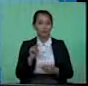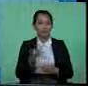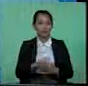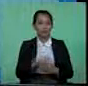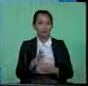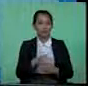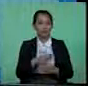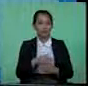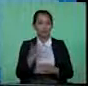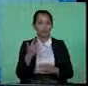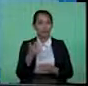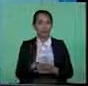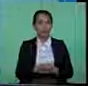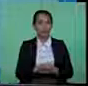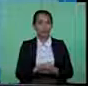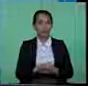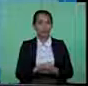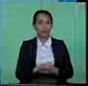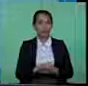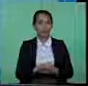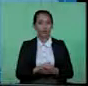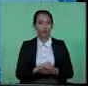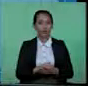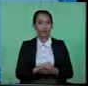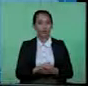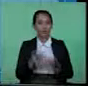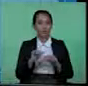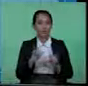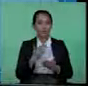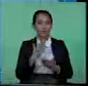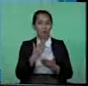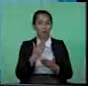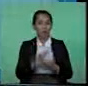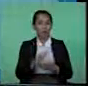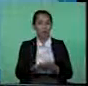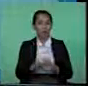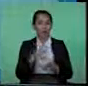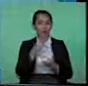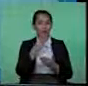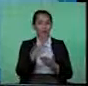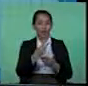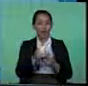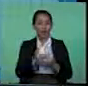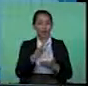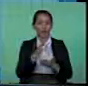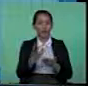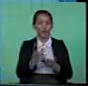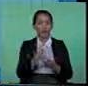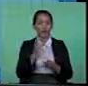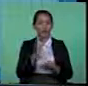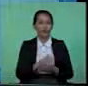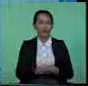bo'luv 5 harfli ifoda berilgan. Mana shu asosda biz ifodaning qiymatini topishimiz